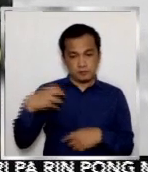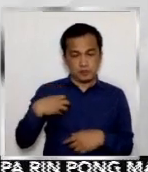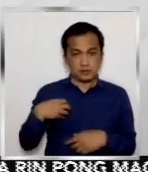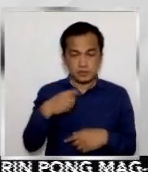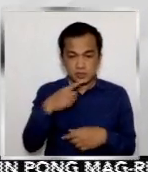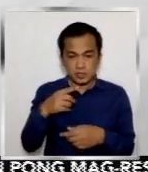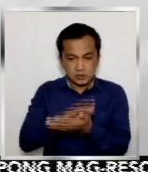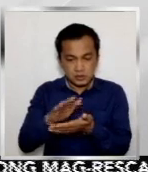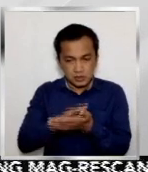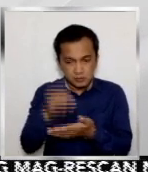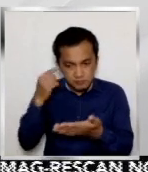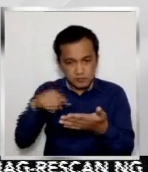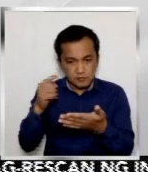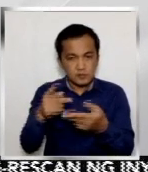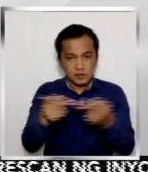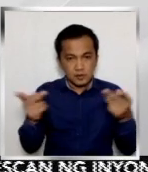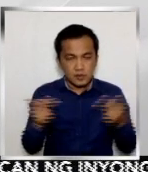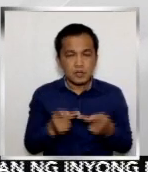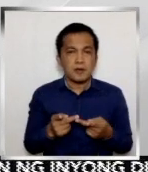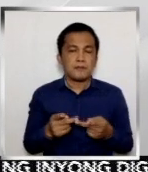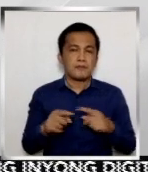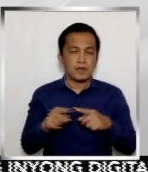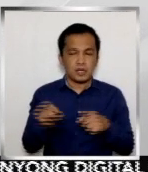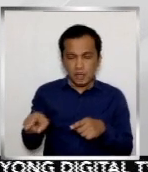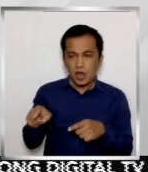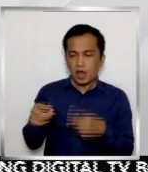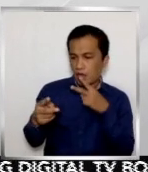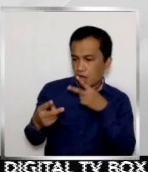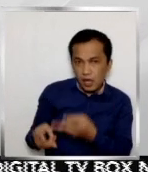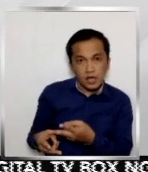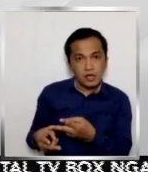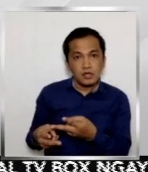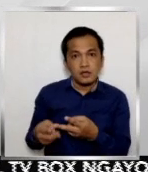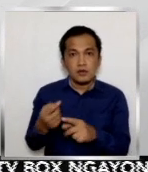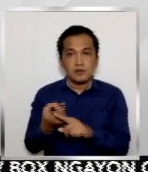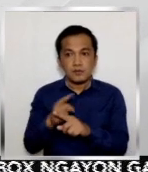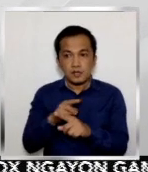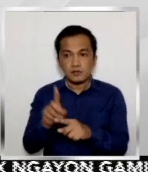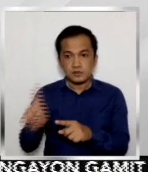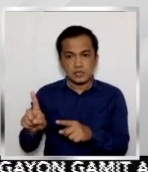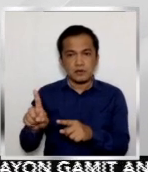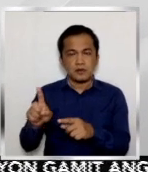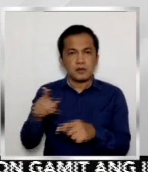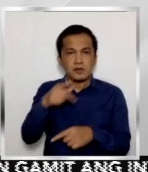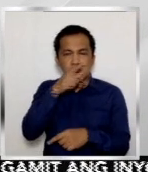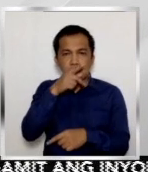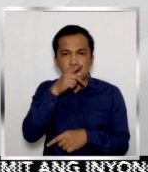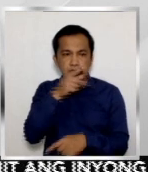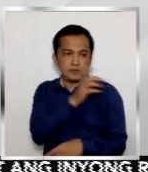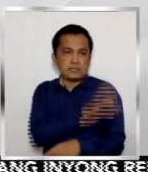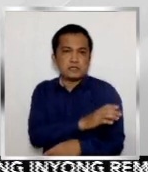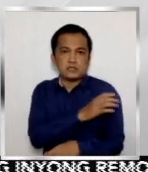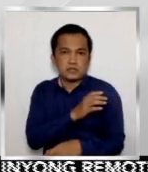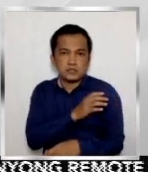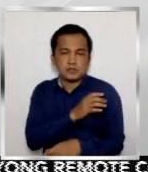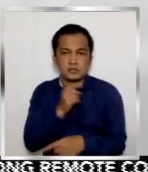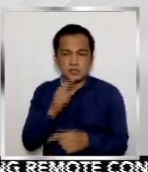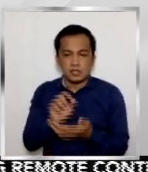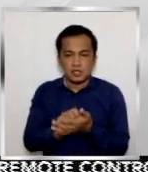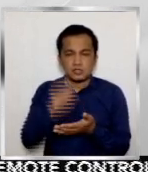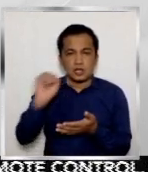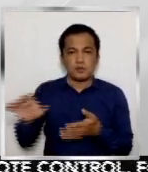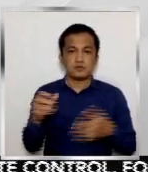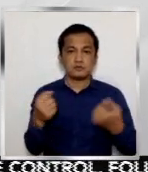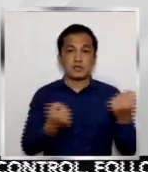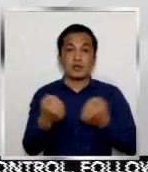lugar. Morning, nalaman namin na galing pala to sa isang private clinic. Tinapon daw ng driver, so di pa